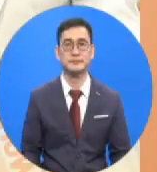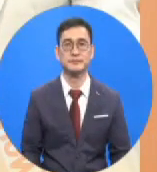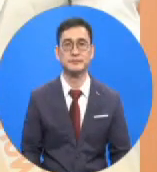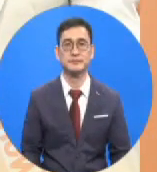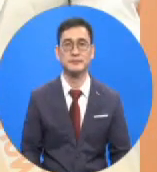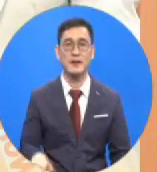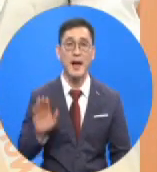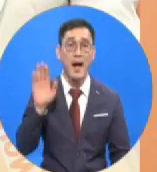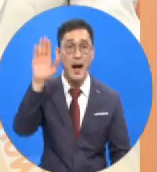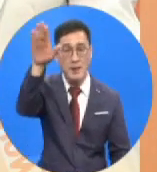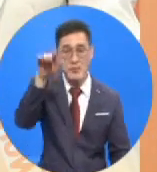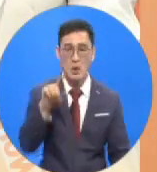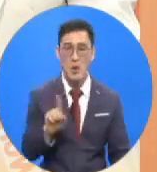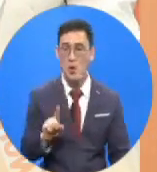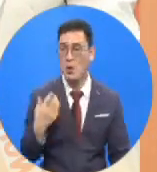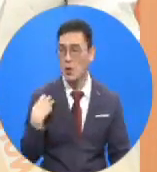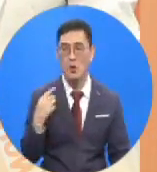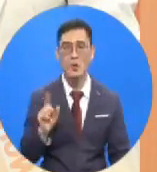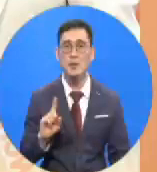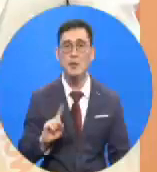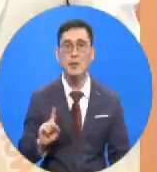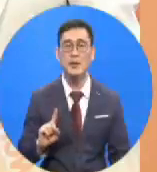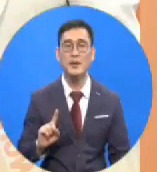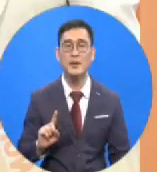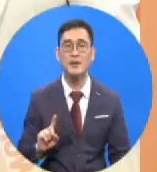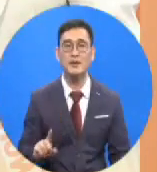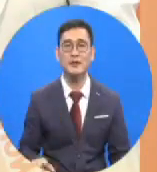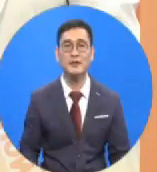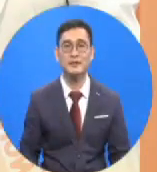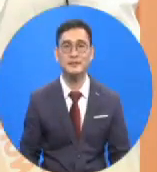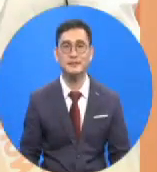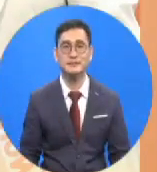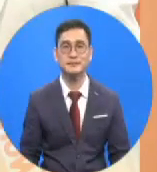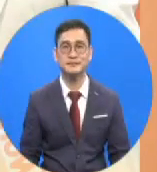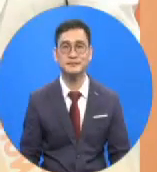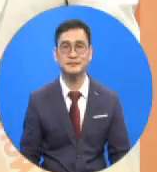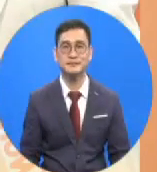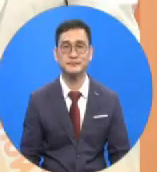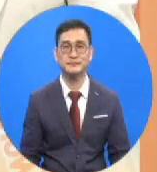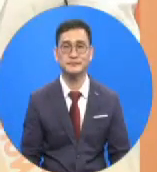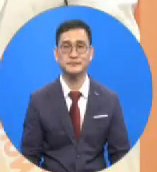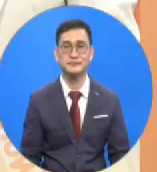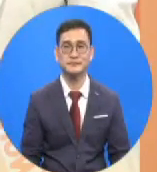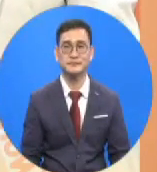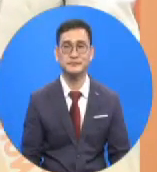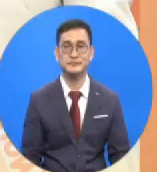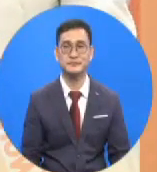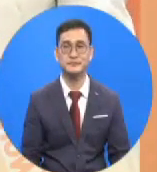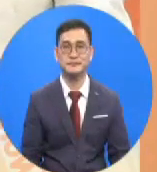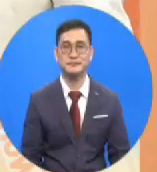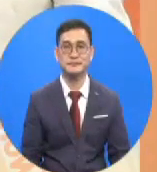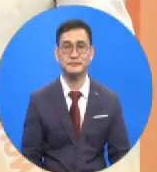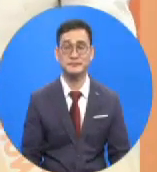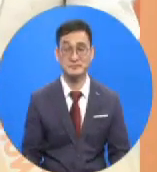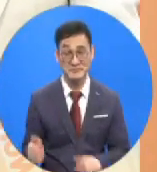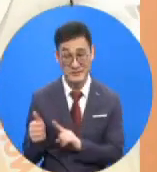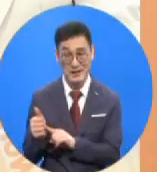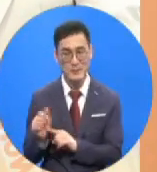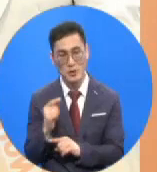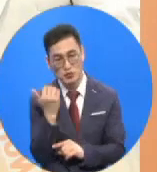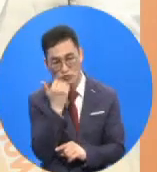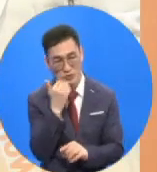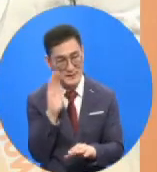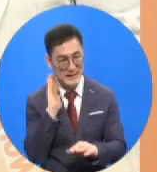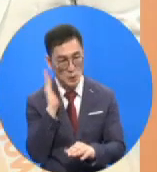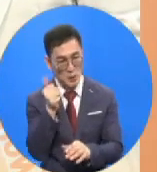뭐 그런 여지를 많이 있겠지만 이번 다음 역할을 해서 또 다음은 대통령을 또 탄생 시키려 한다면 이건